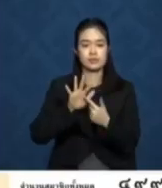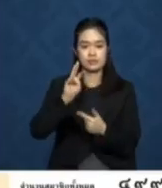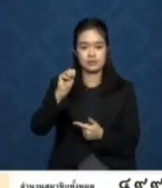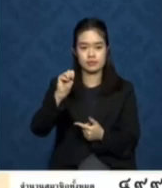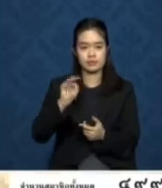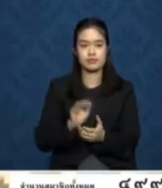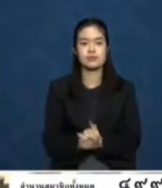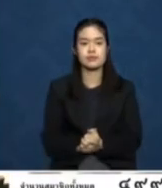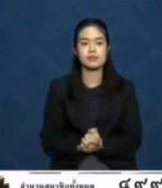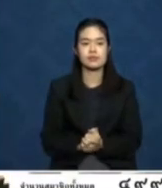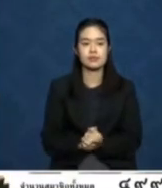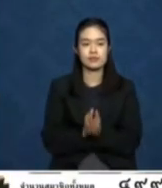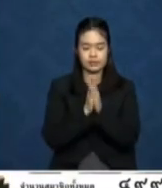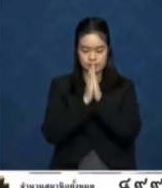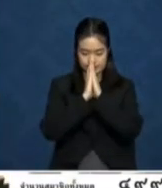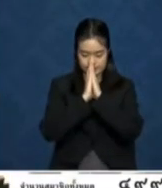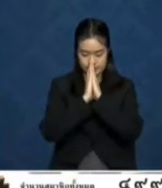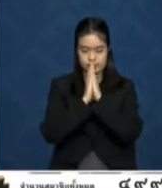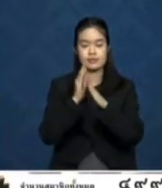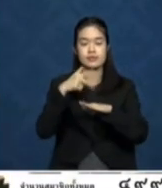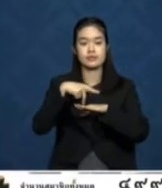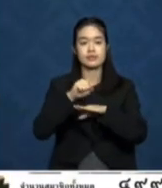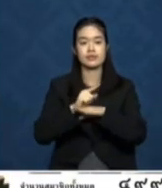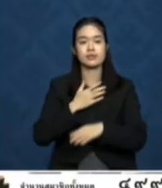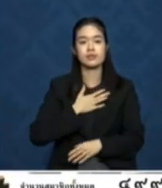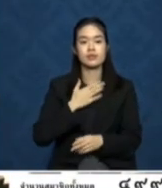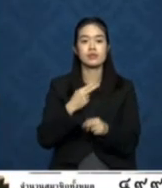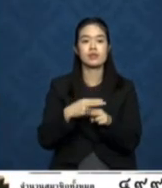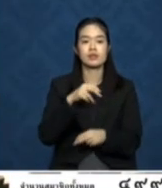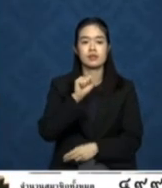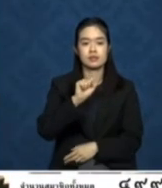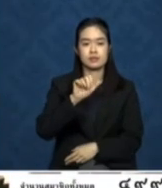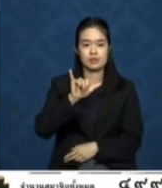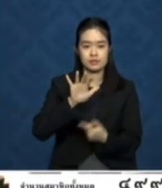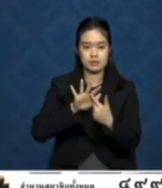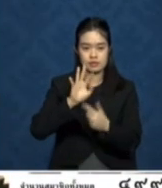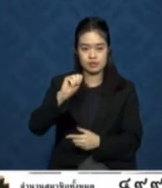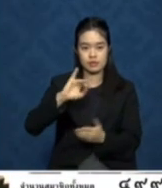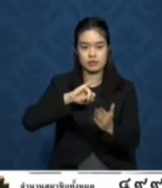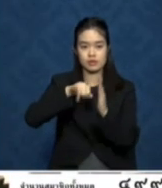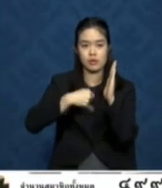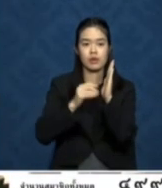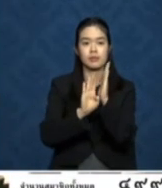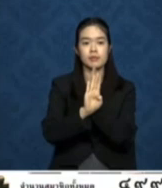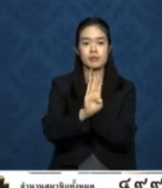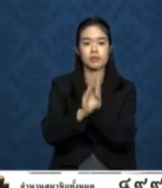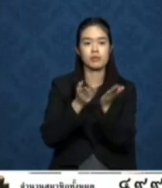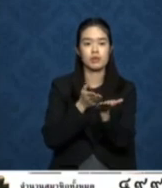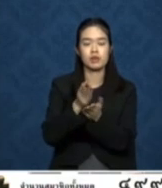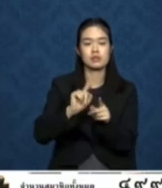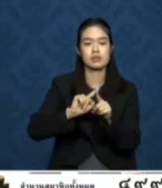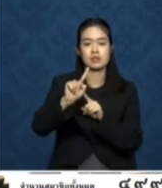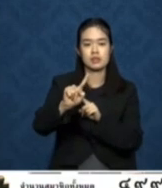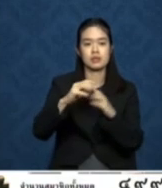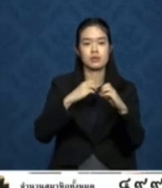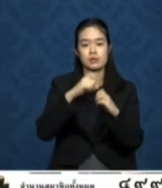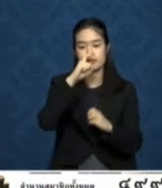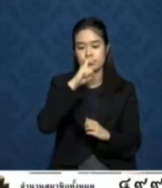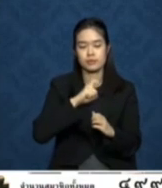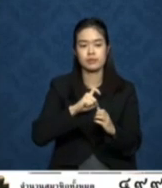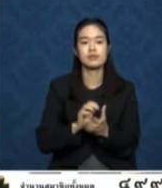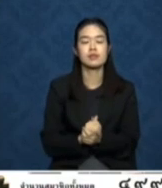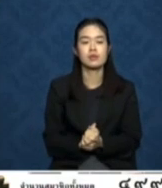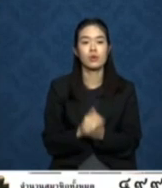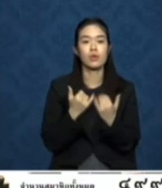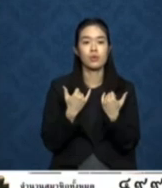เยยนทานประทานสภาที่เขารบได้เพื่อนสมาชิก ผู้สงเกตทกท่านผมสยามเพลทองผู้แทนลสดร จัหัดบึงการ เขต 1 พักภูมใจไยเรื่ทจะ